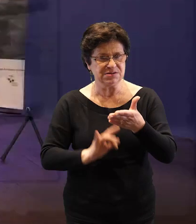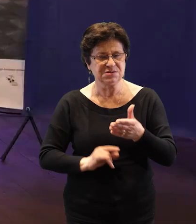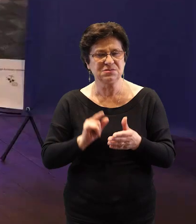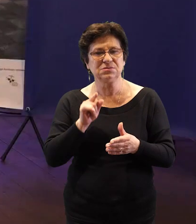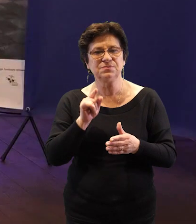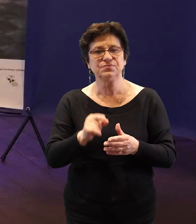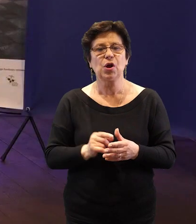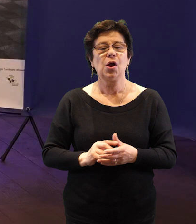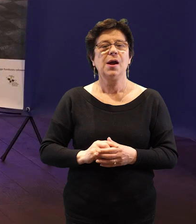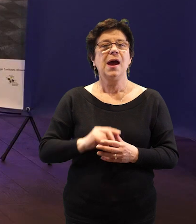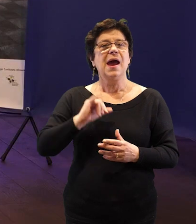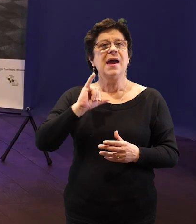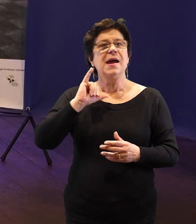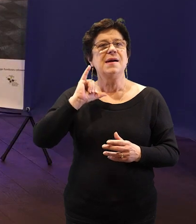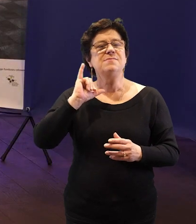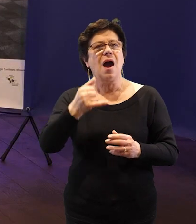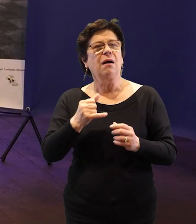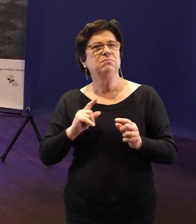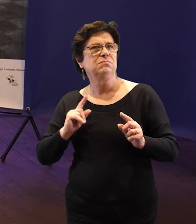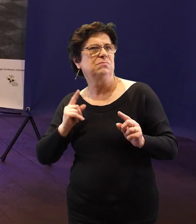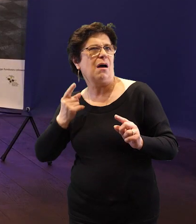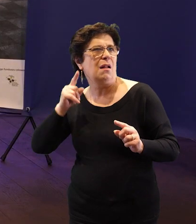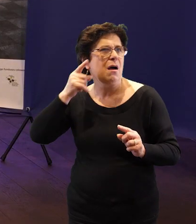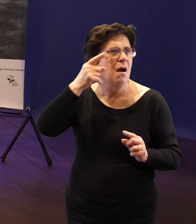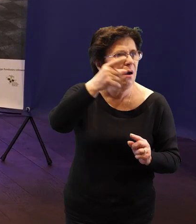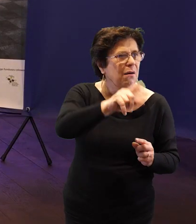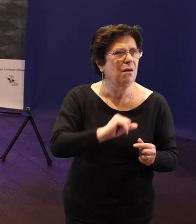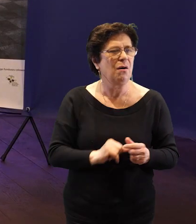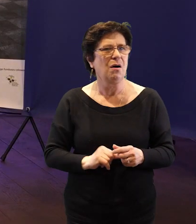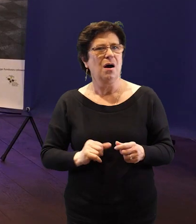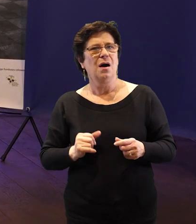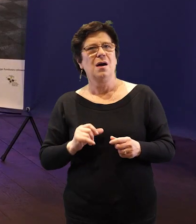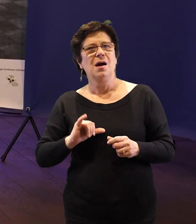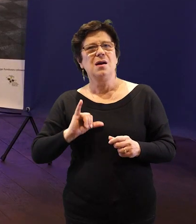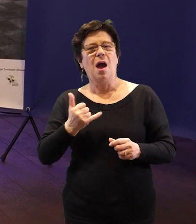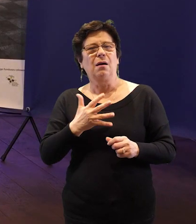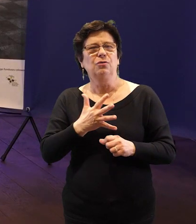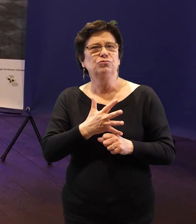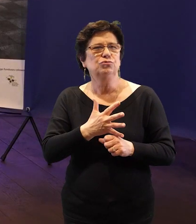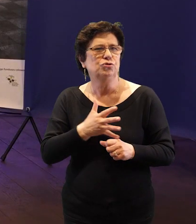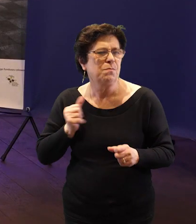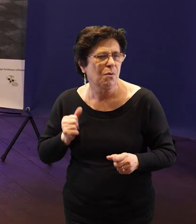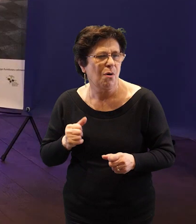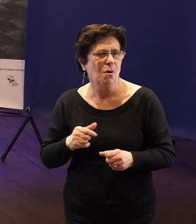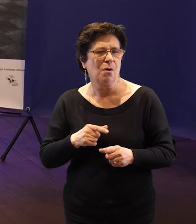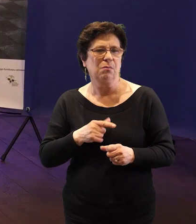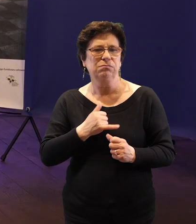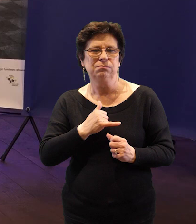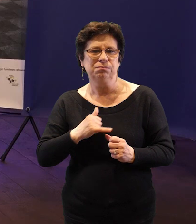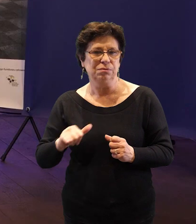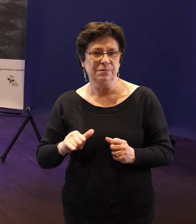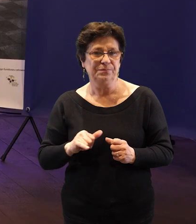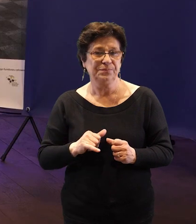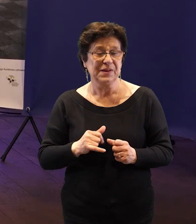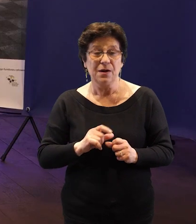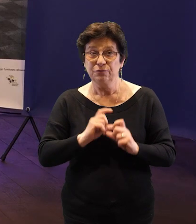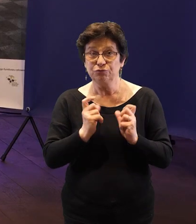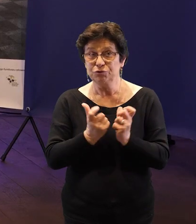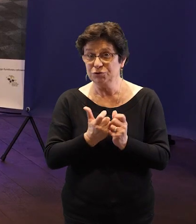oblatywał, jakie miały osiągi, na jaki pułap się mogły wznosić. No, same fakty.